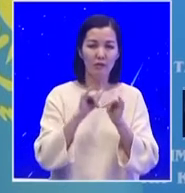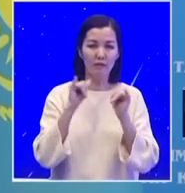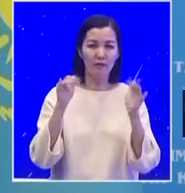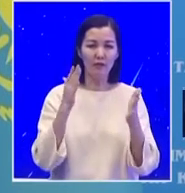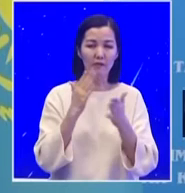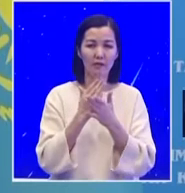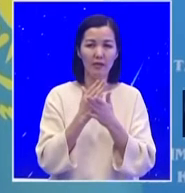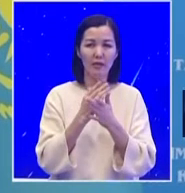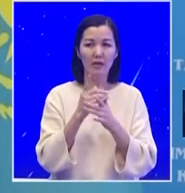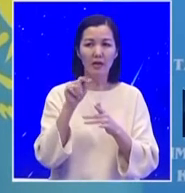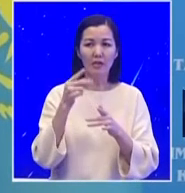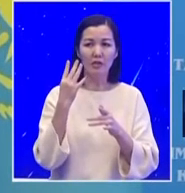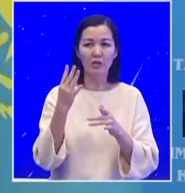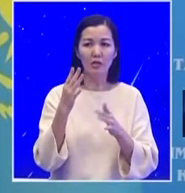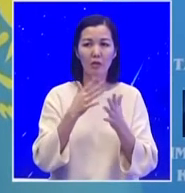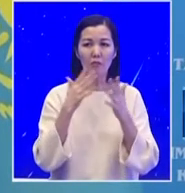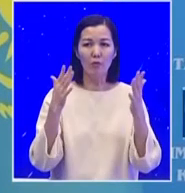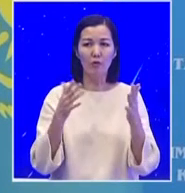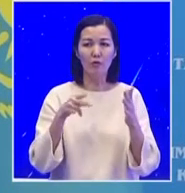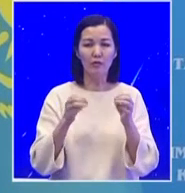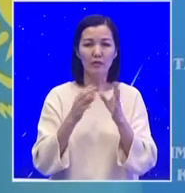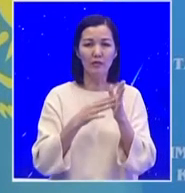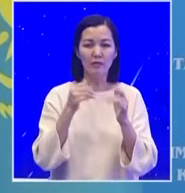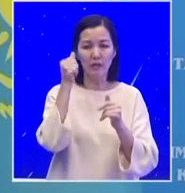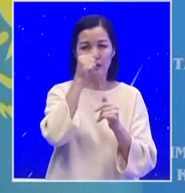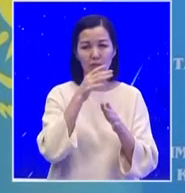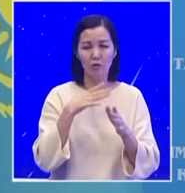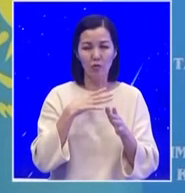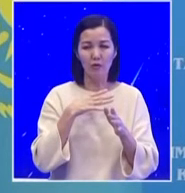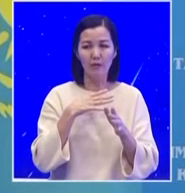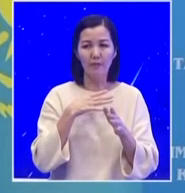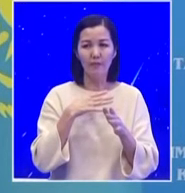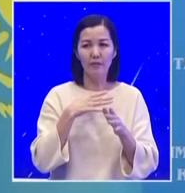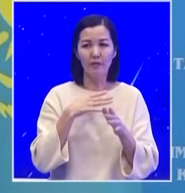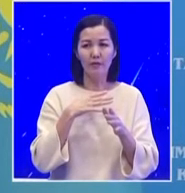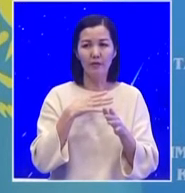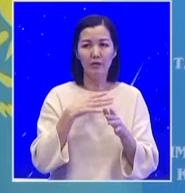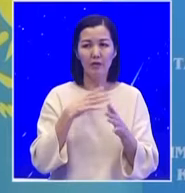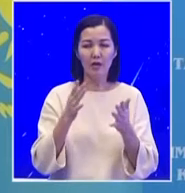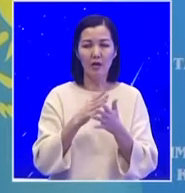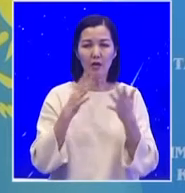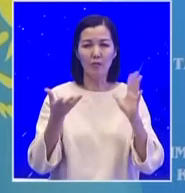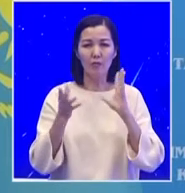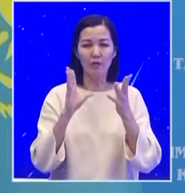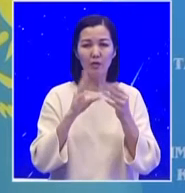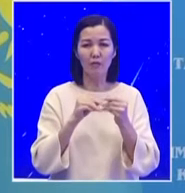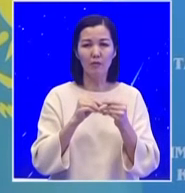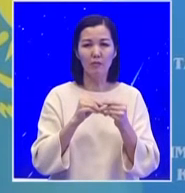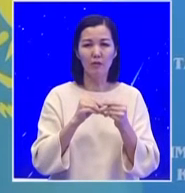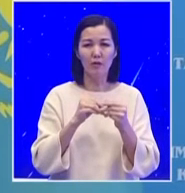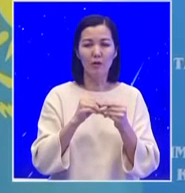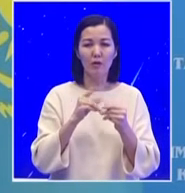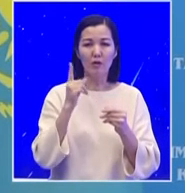на 1,4 миллиарда тенге больше, чем в 2018 году. Индекс физического объема составил